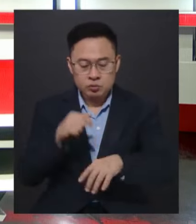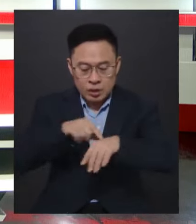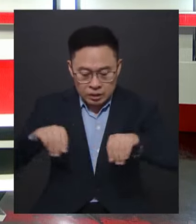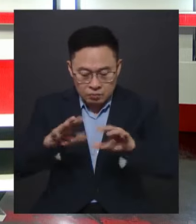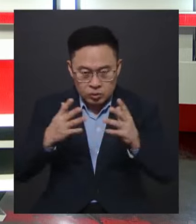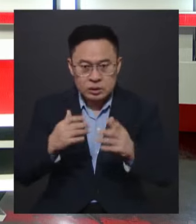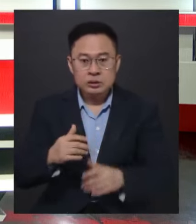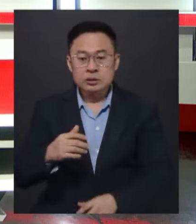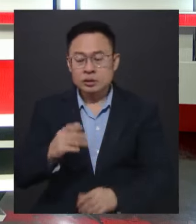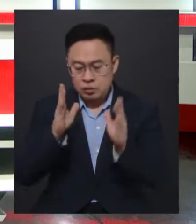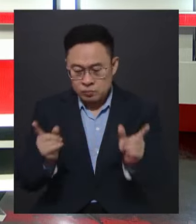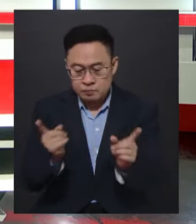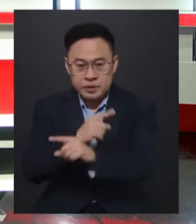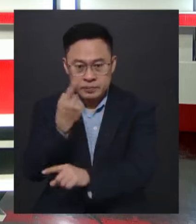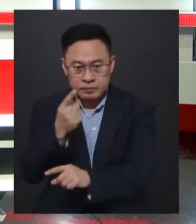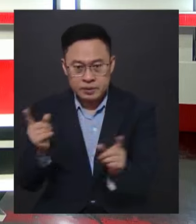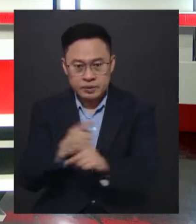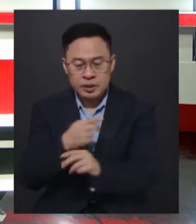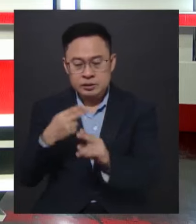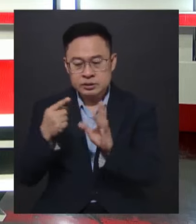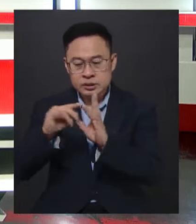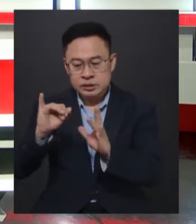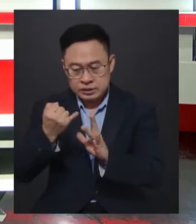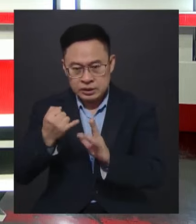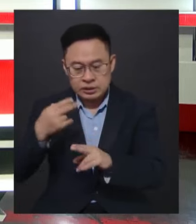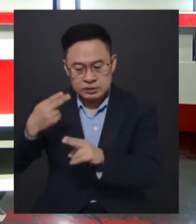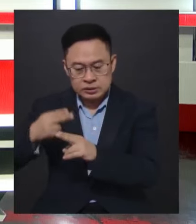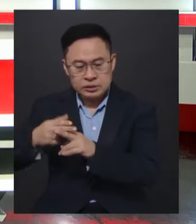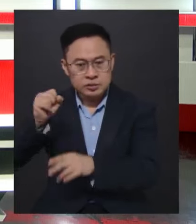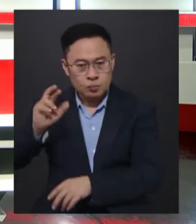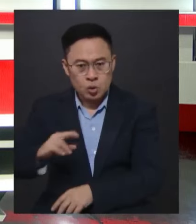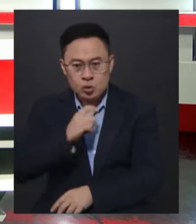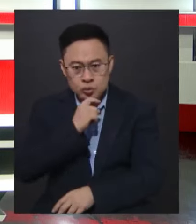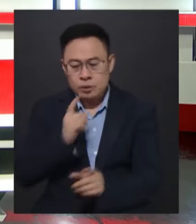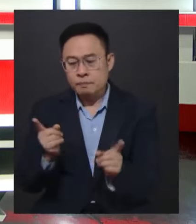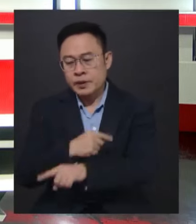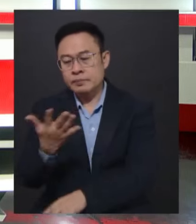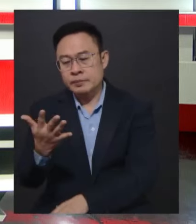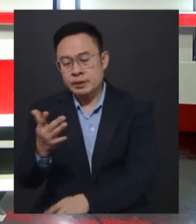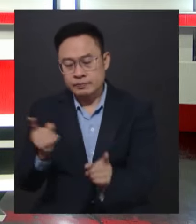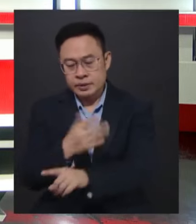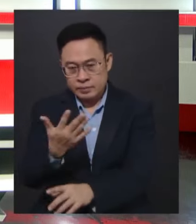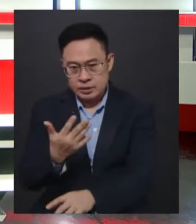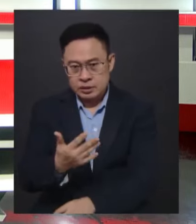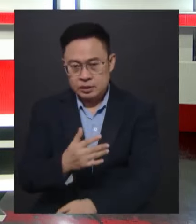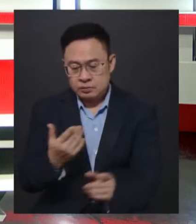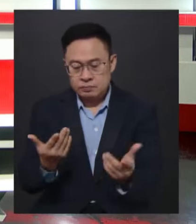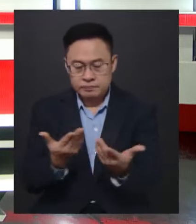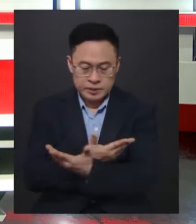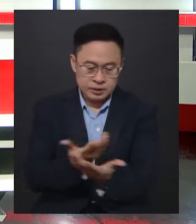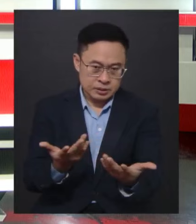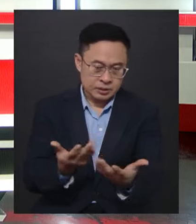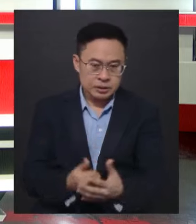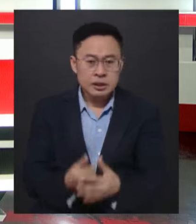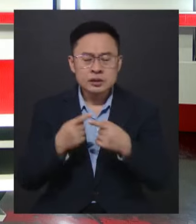ถ้าเกิดว่าเราต้องการ 3คะแนนเนี่ยเอ๊ะเจชนาธิปก็อยู่ที่มานั่งสำรองนะหลายคนก็อาจจะบอกว่าน่าจะมีโอกาสที่ได้ลงมาแต่ว่าฟุตบอลก็เป็น